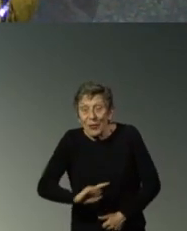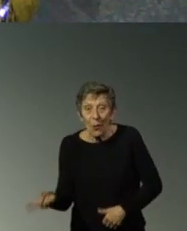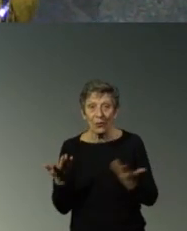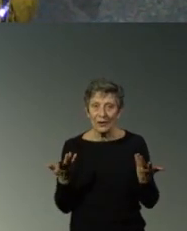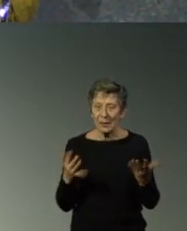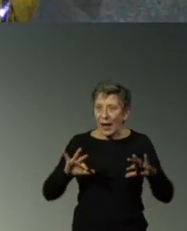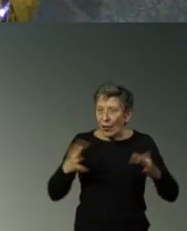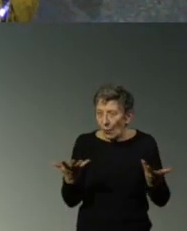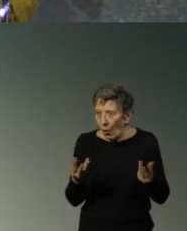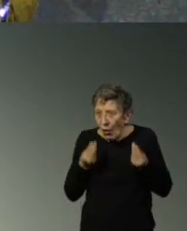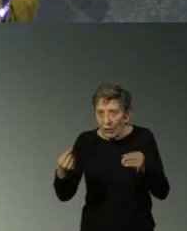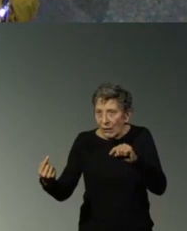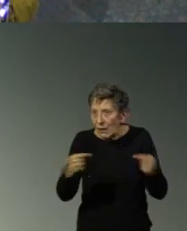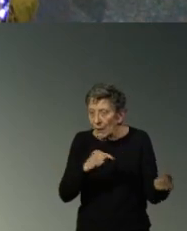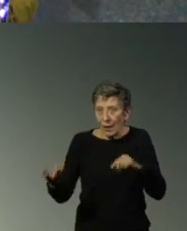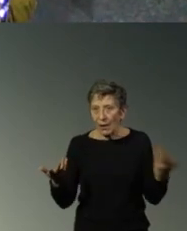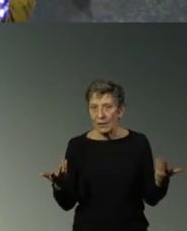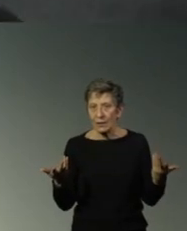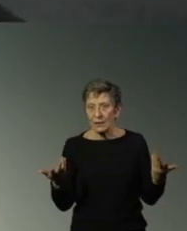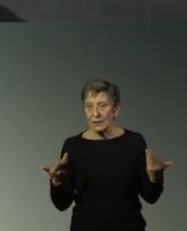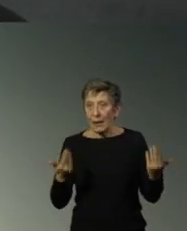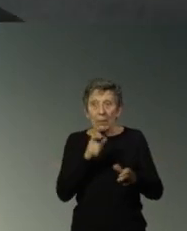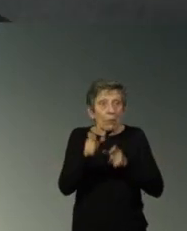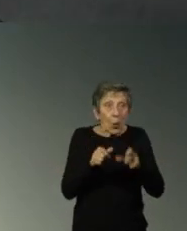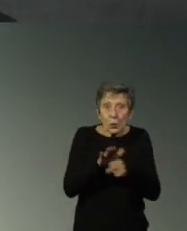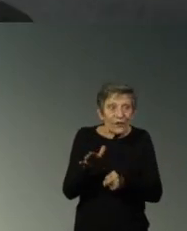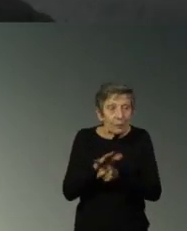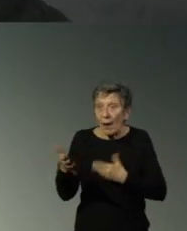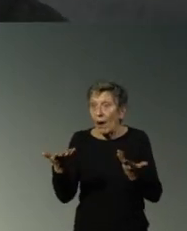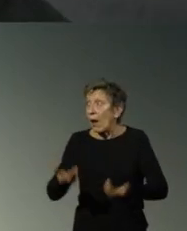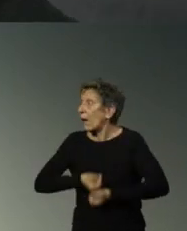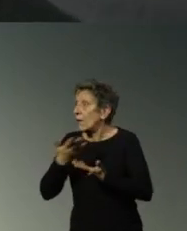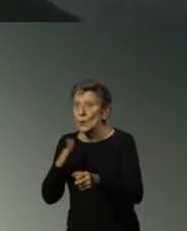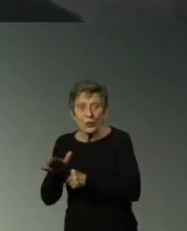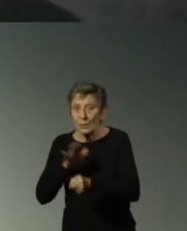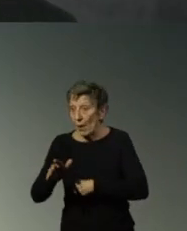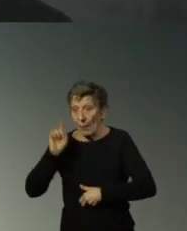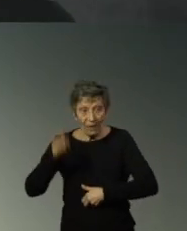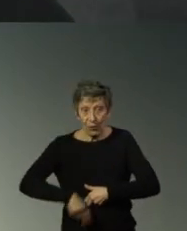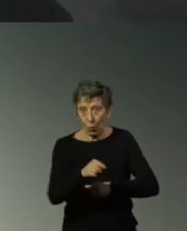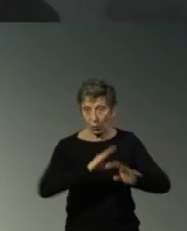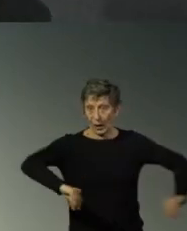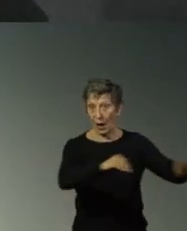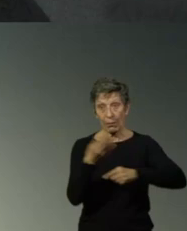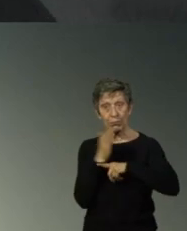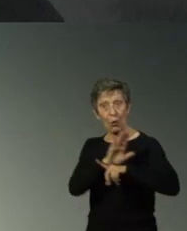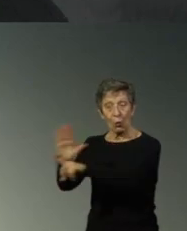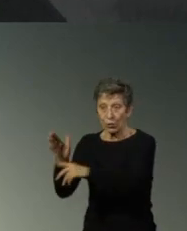débats là où les mots ne suffisent pas, on va sur le terrain, on est dynamique, on montre les choses et on